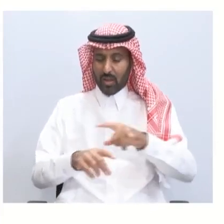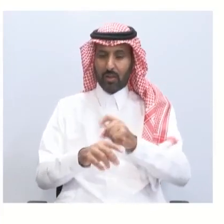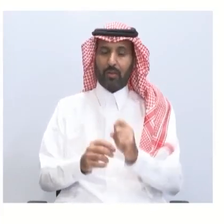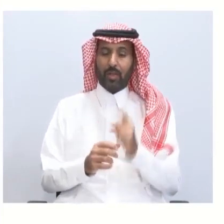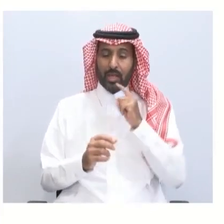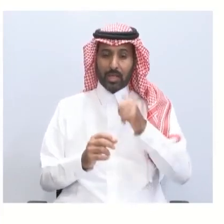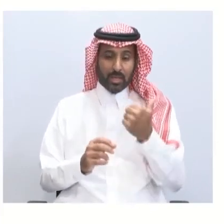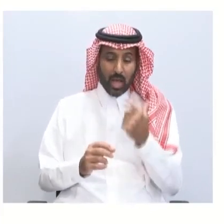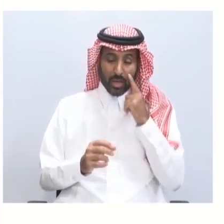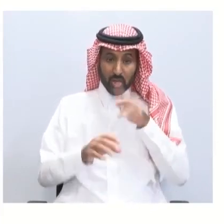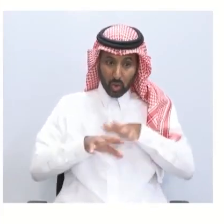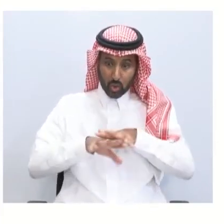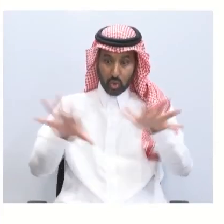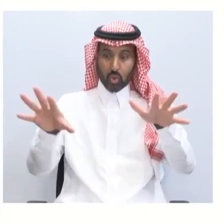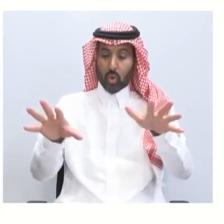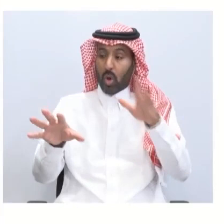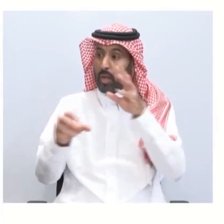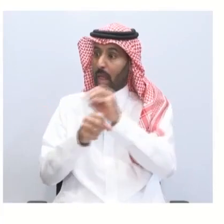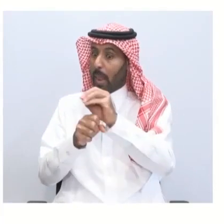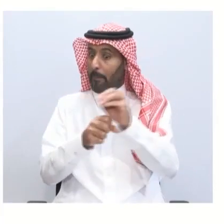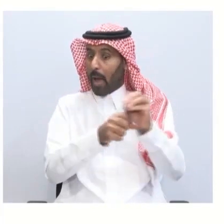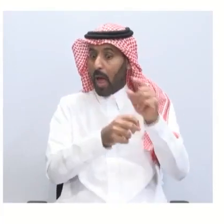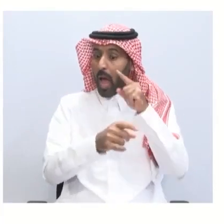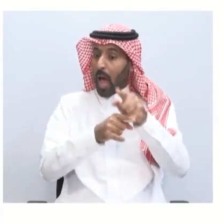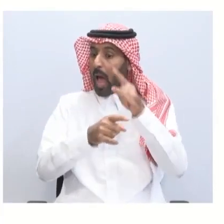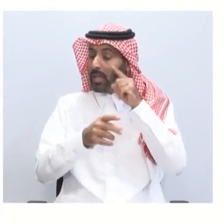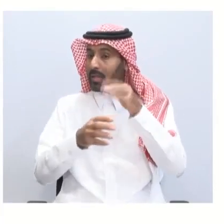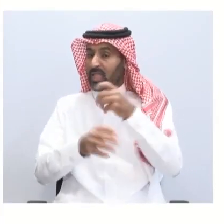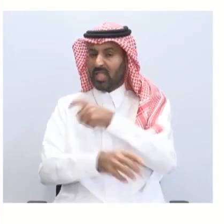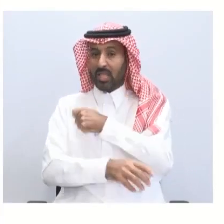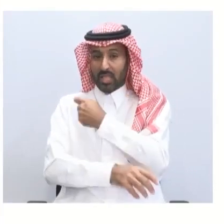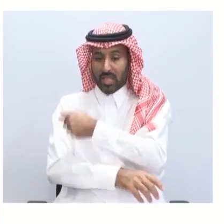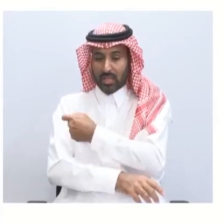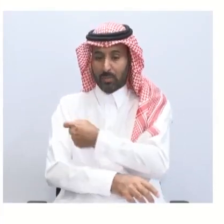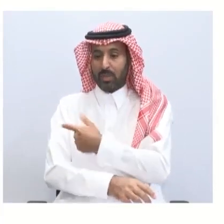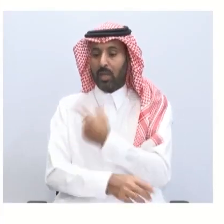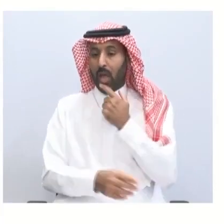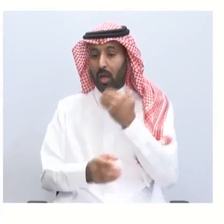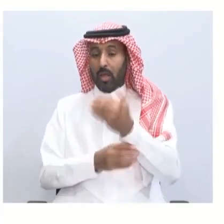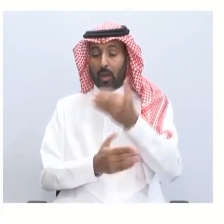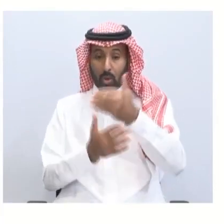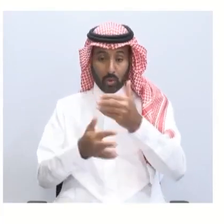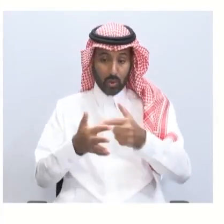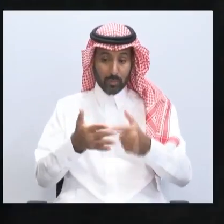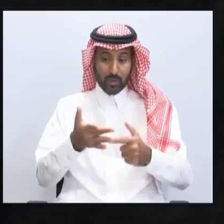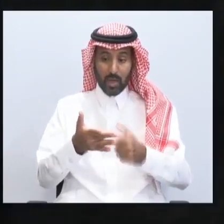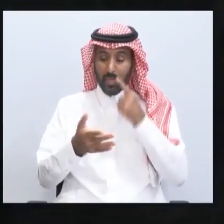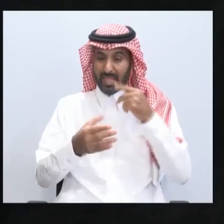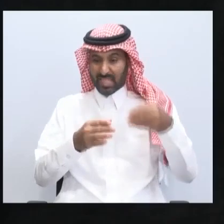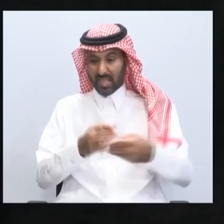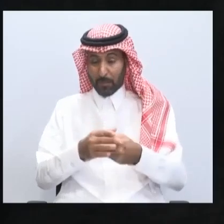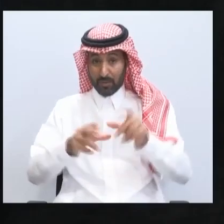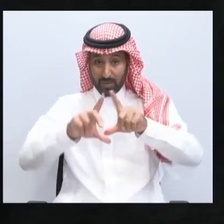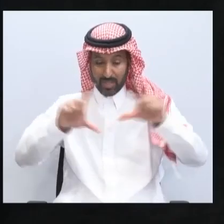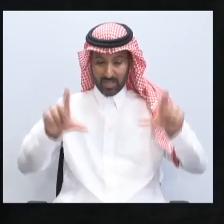سادسا انشر توعيه عن تجربتك هذه الخطوات المتبعه اثناء اصابه